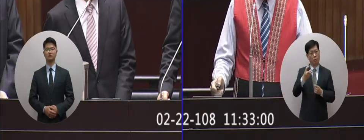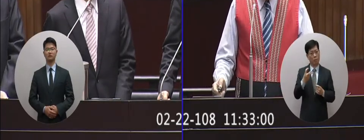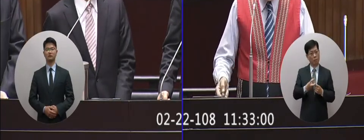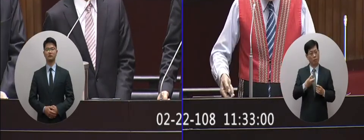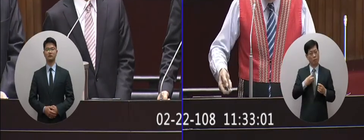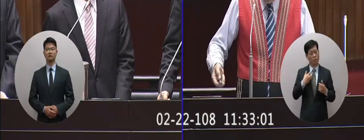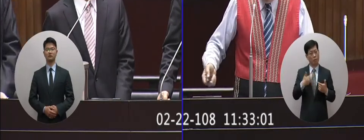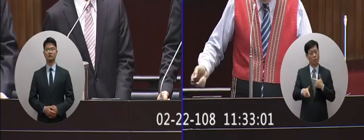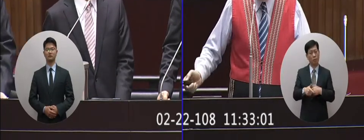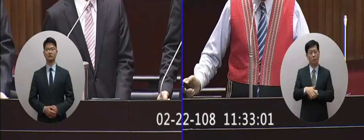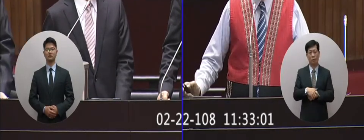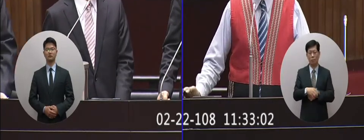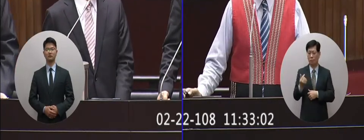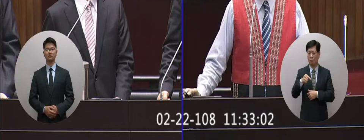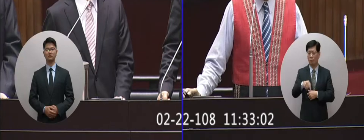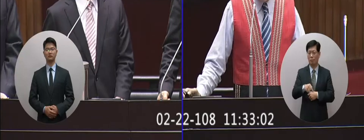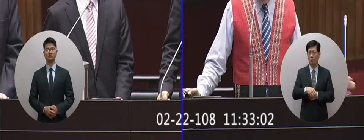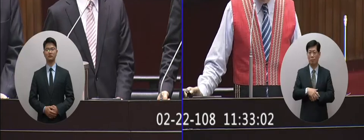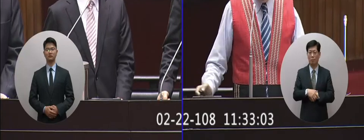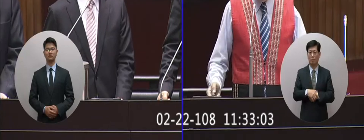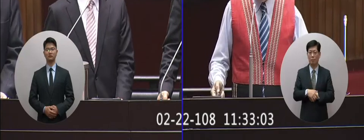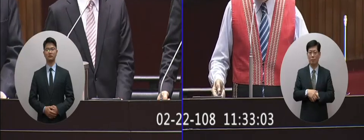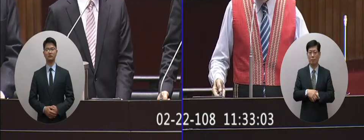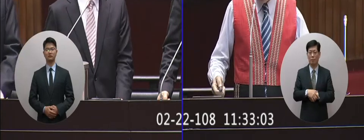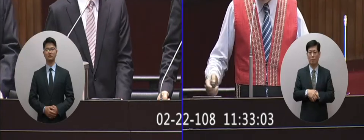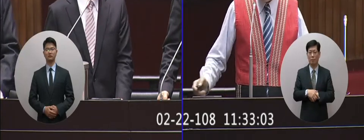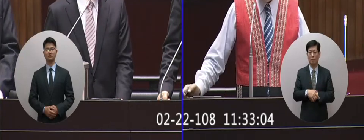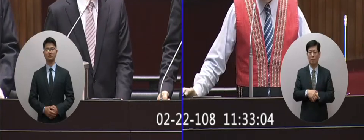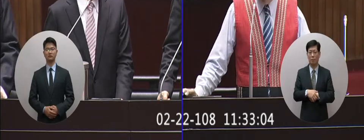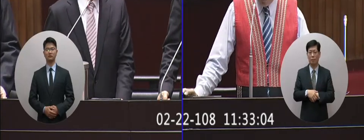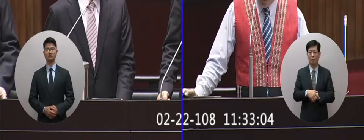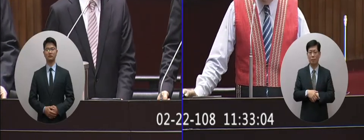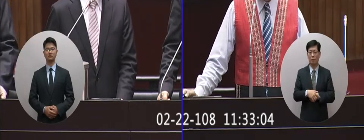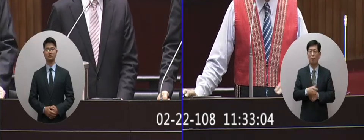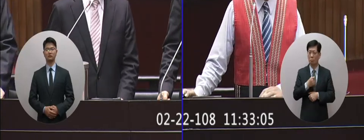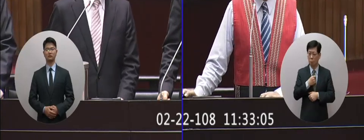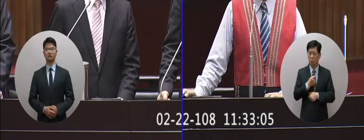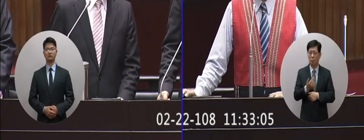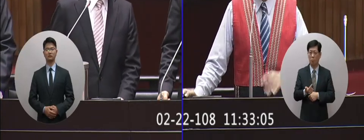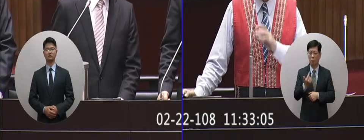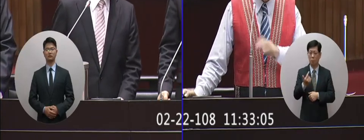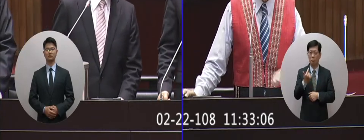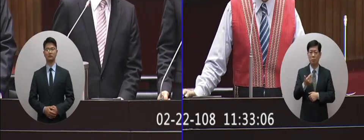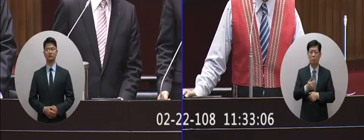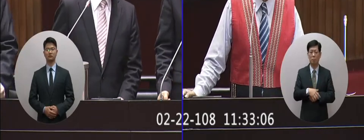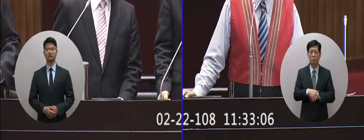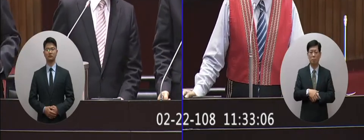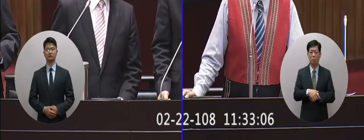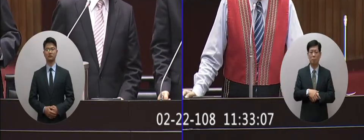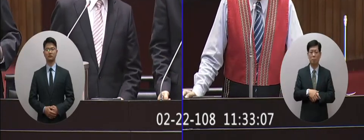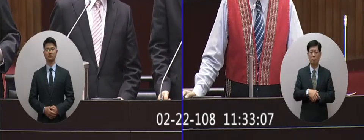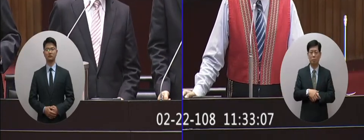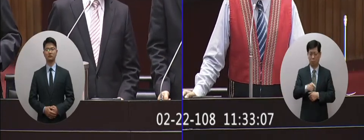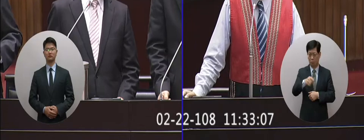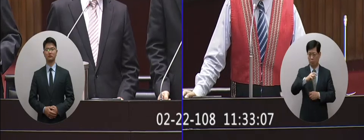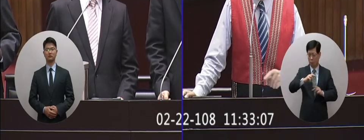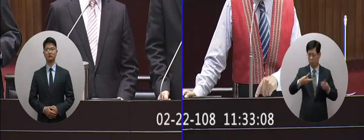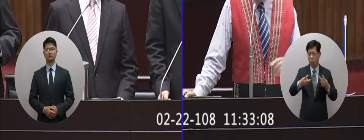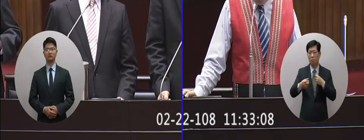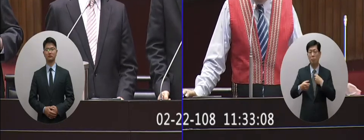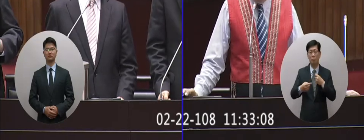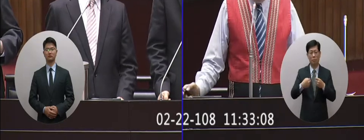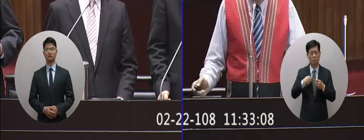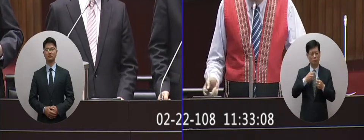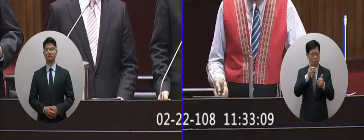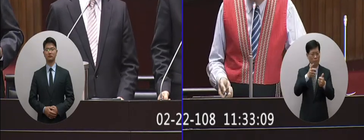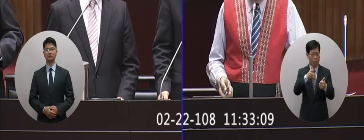30年，啊，所以这样的一个情形呢，啊，应该要赶快去啊调整。我一